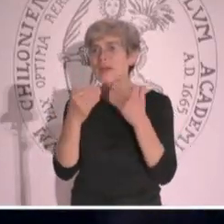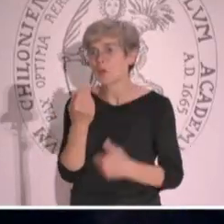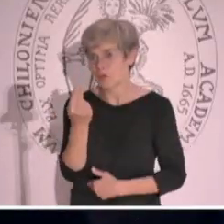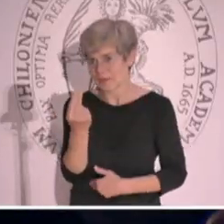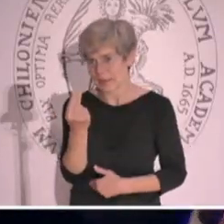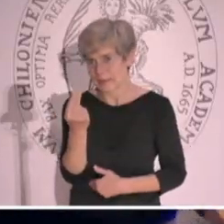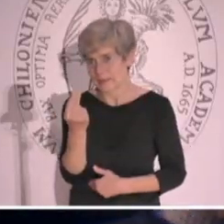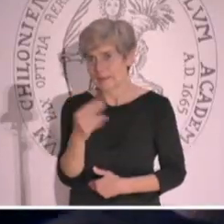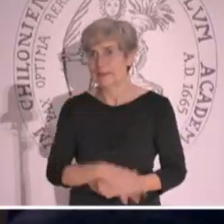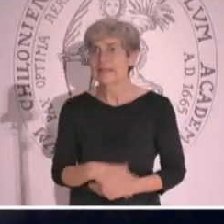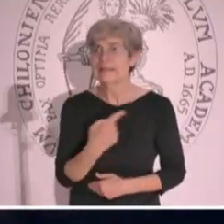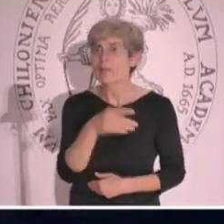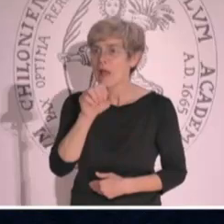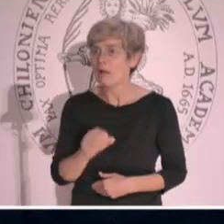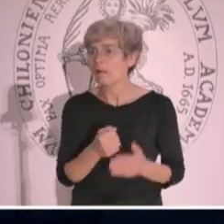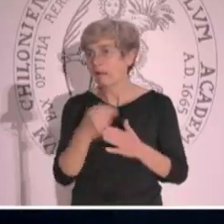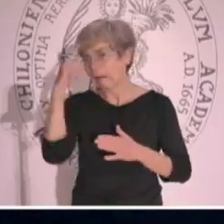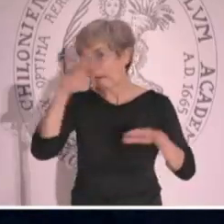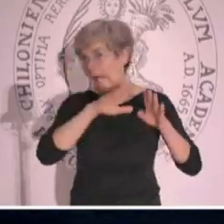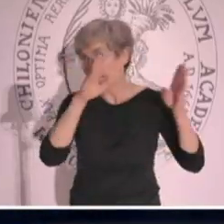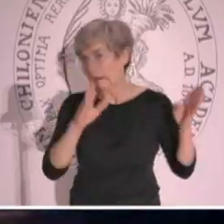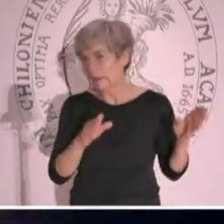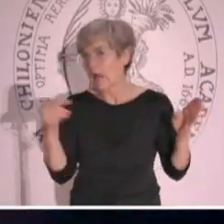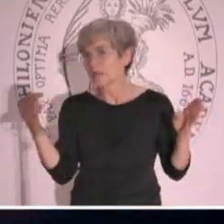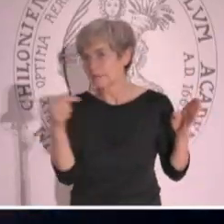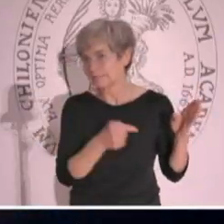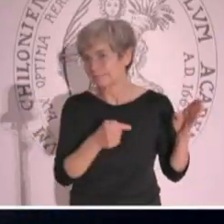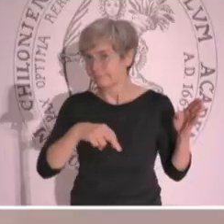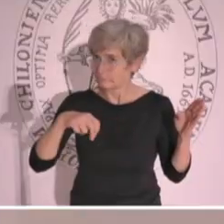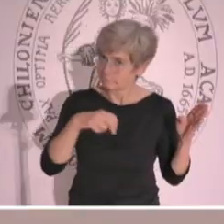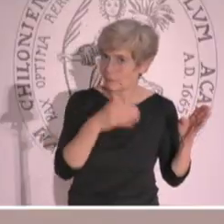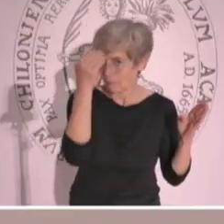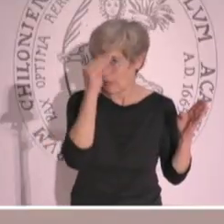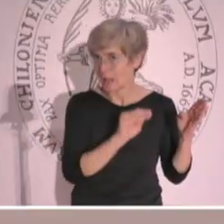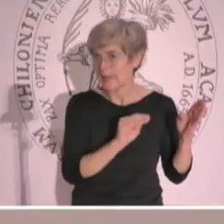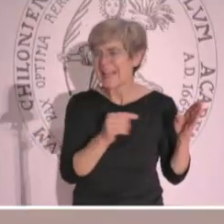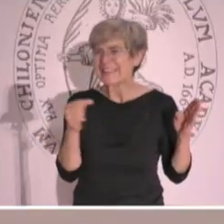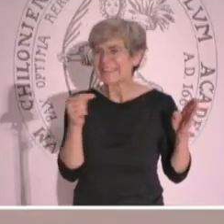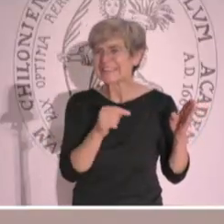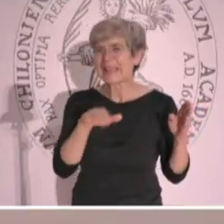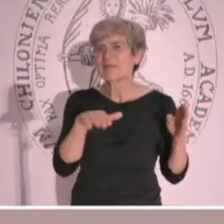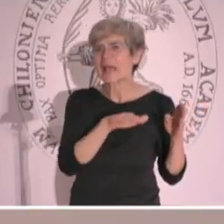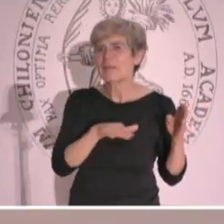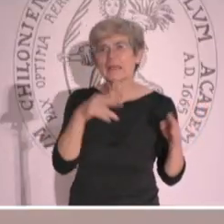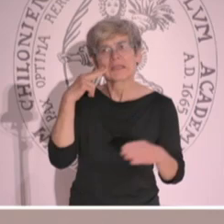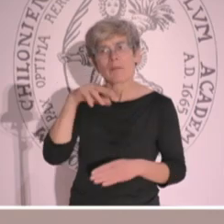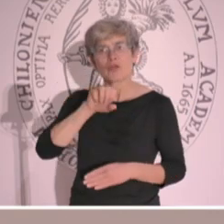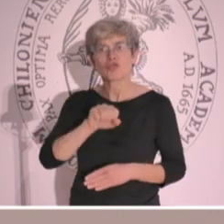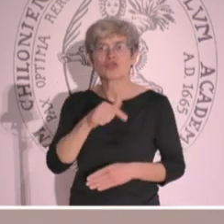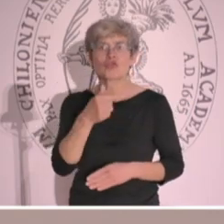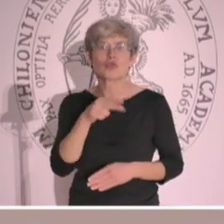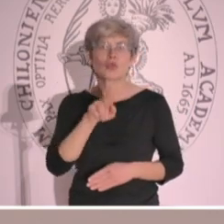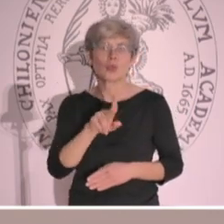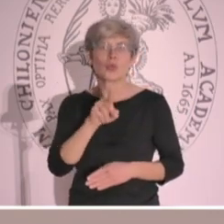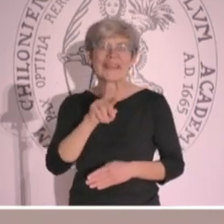Woche in der sogenannten Studiale, in der Filiale der Fördersparkasse, hier nur wenige Meter vom Audimax entfernt. Die